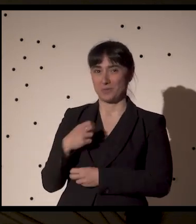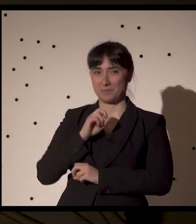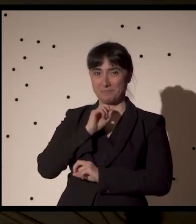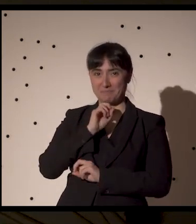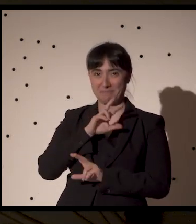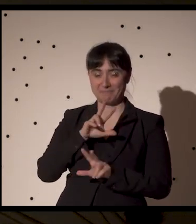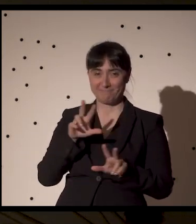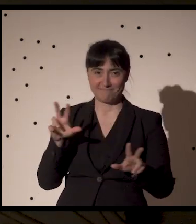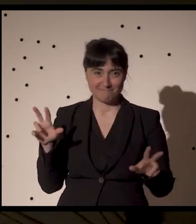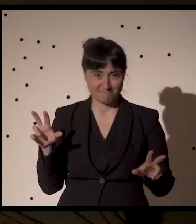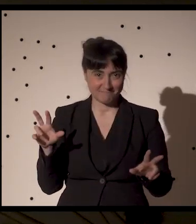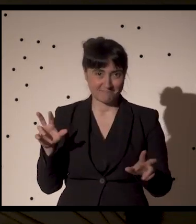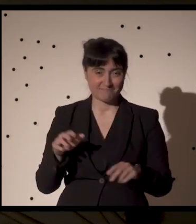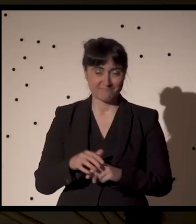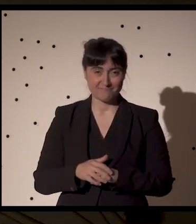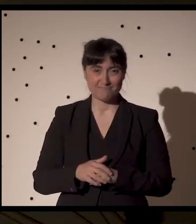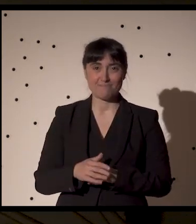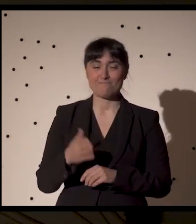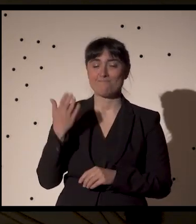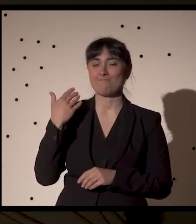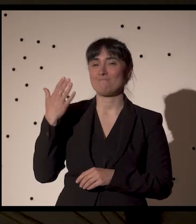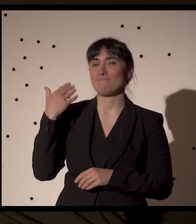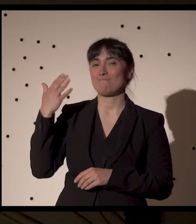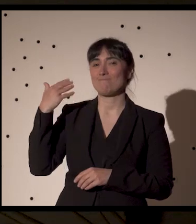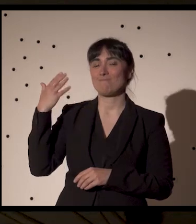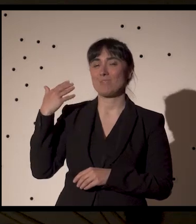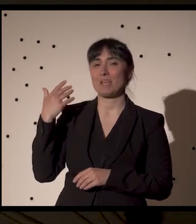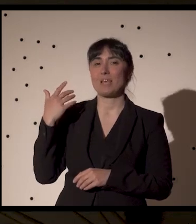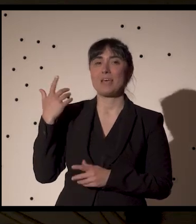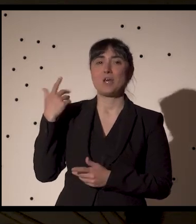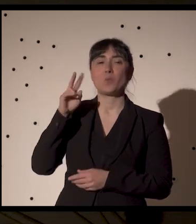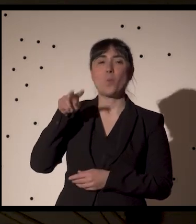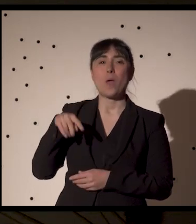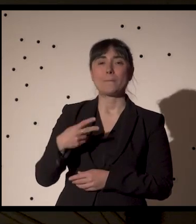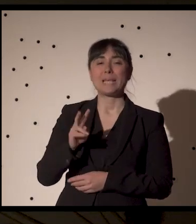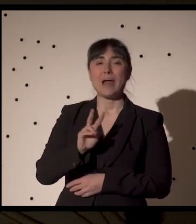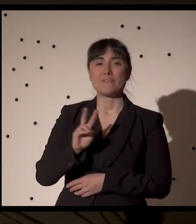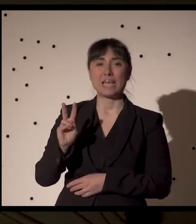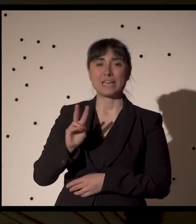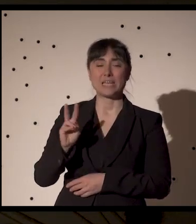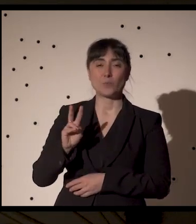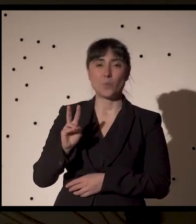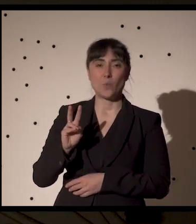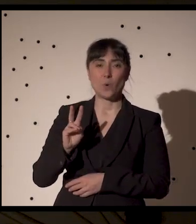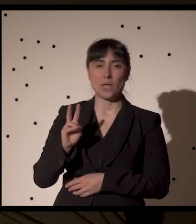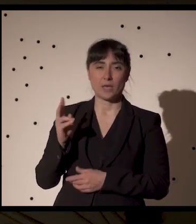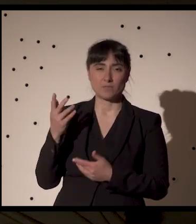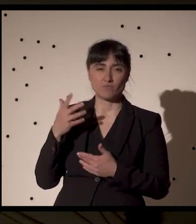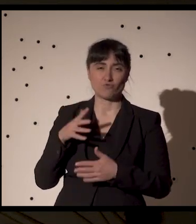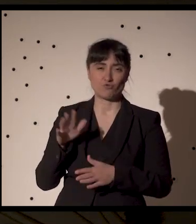come avevamo anticipato nel 2022 nel